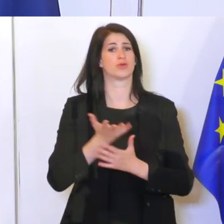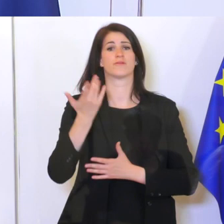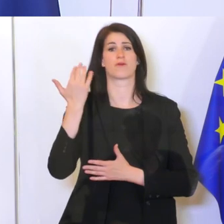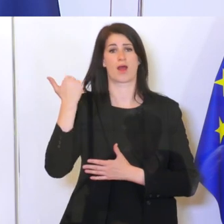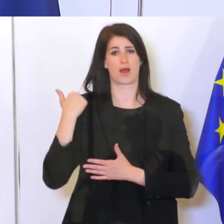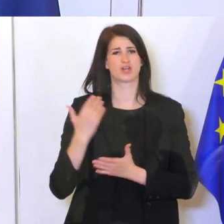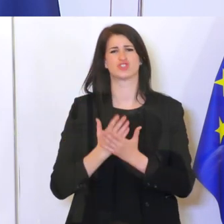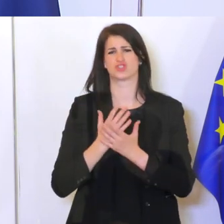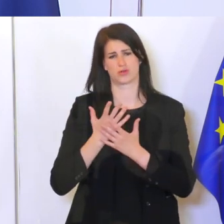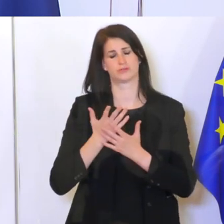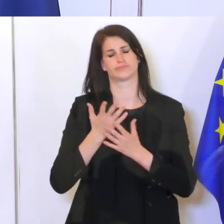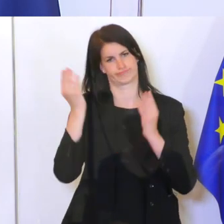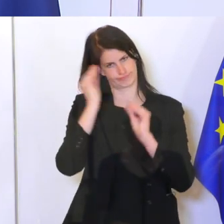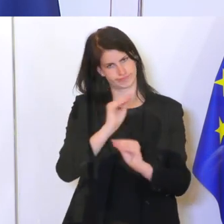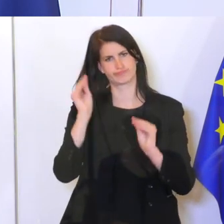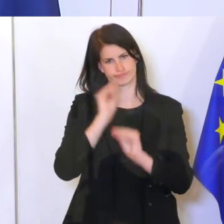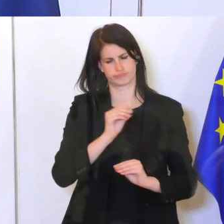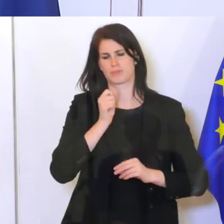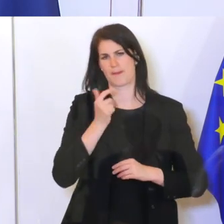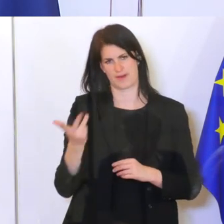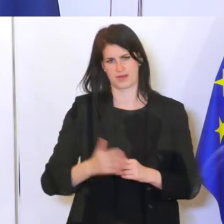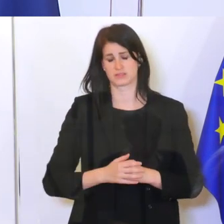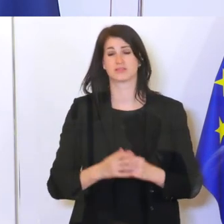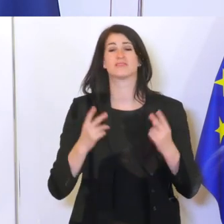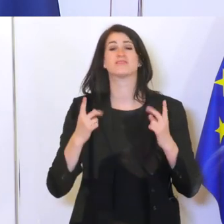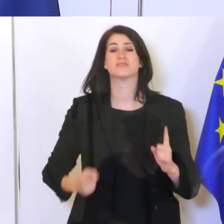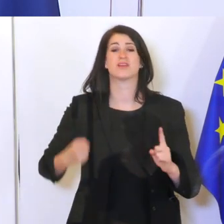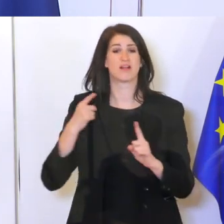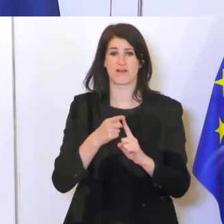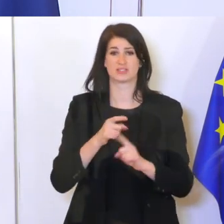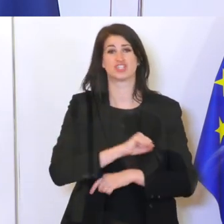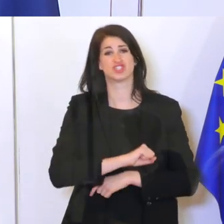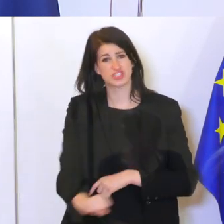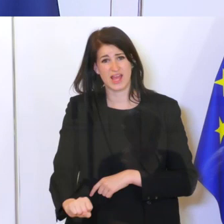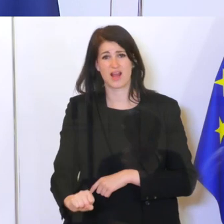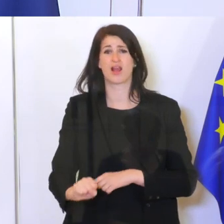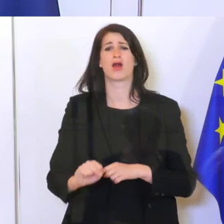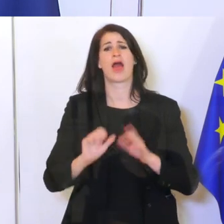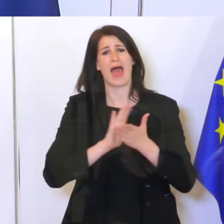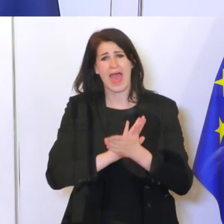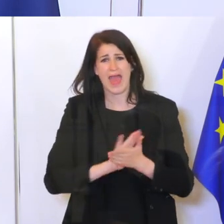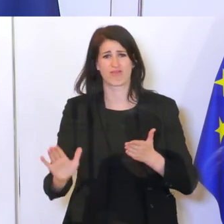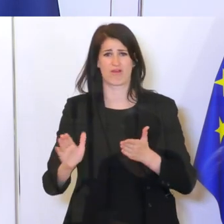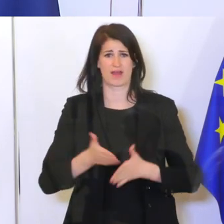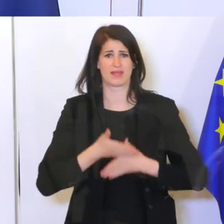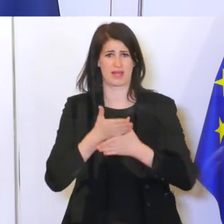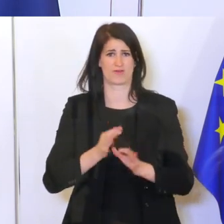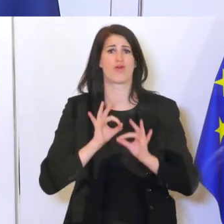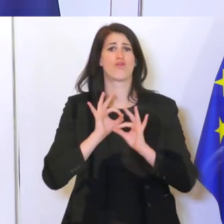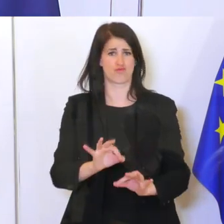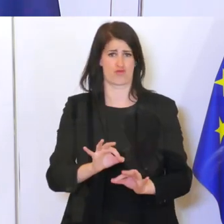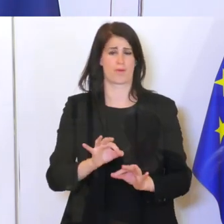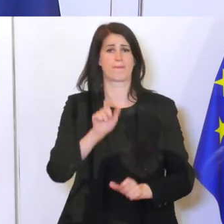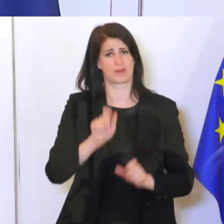Tagen schon mehrmals anklingen habe lassen, um eine schnelle, eine unbürokratische Hilfe für die freischaffende